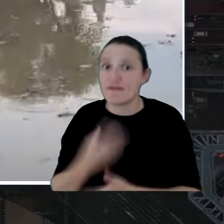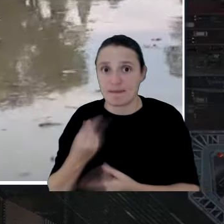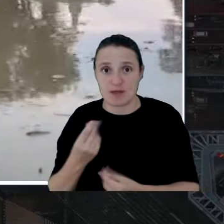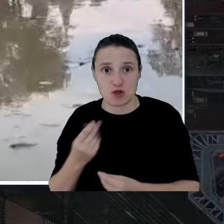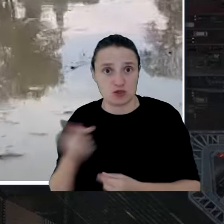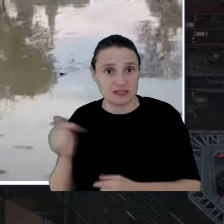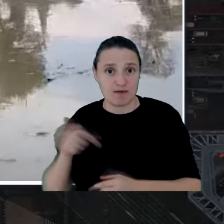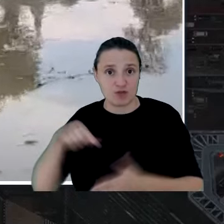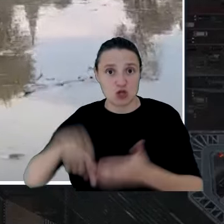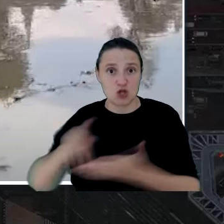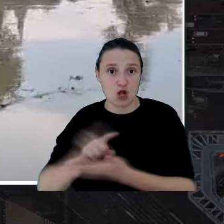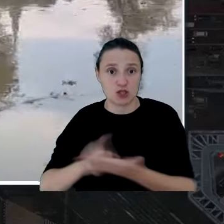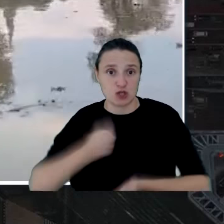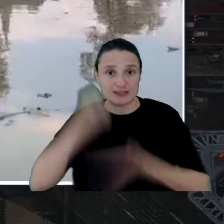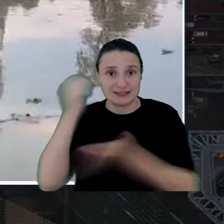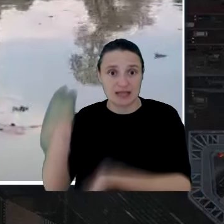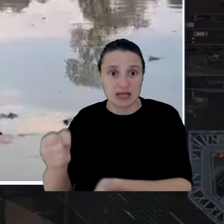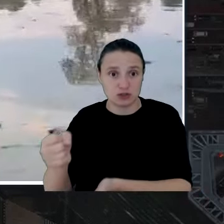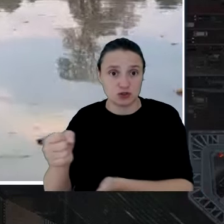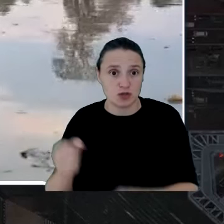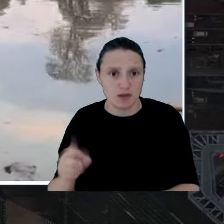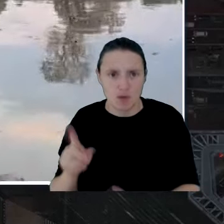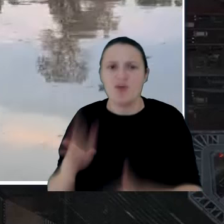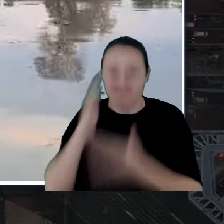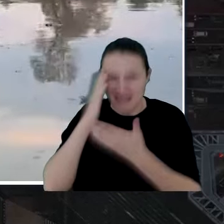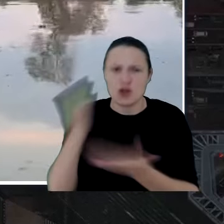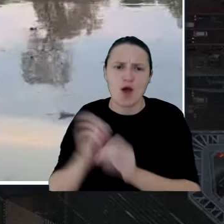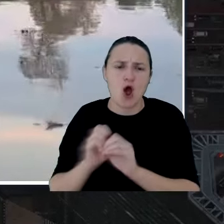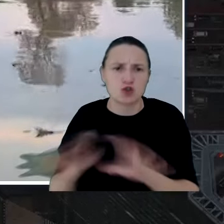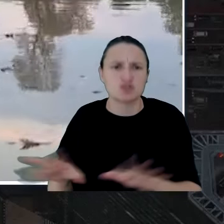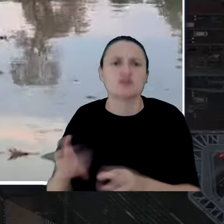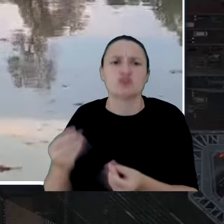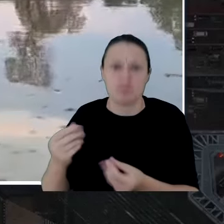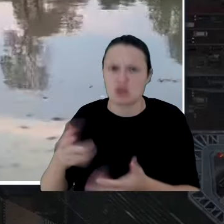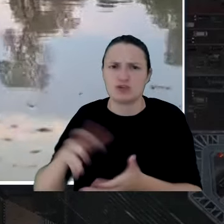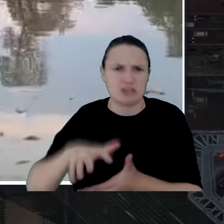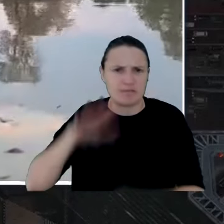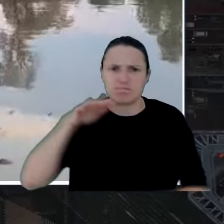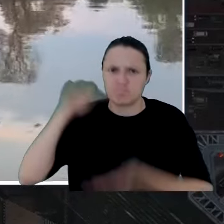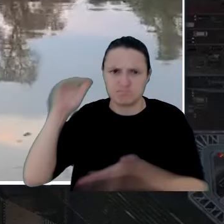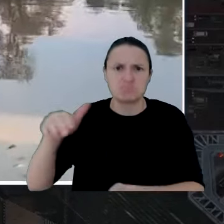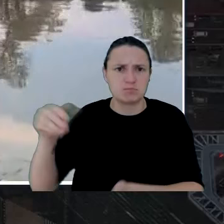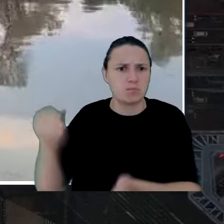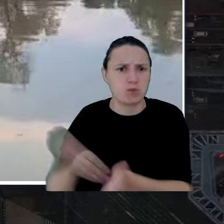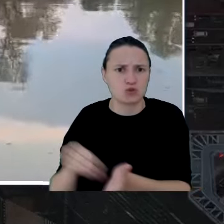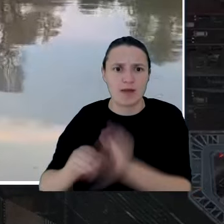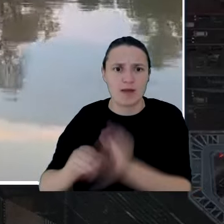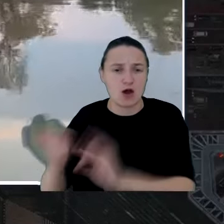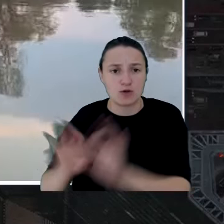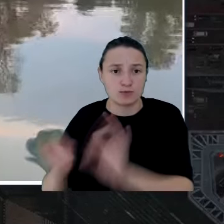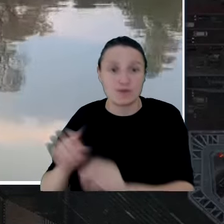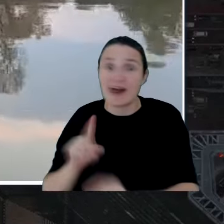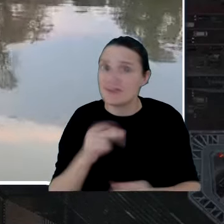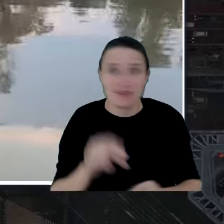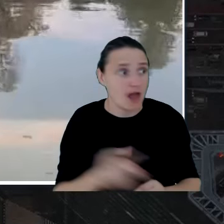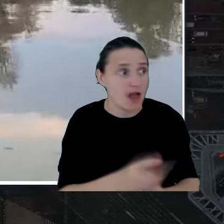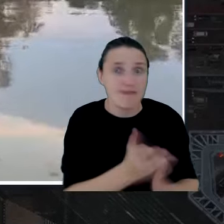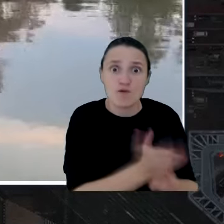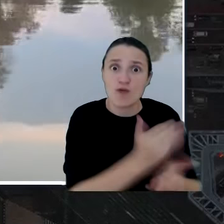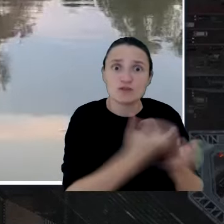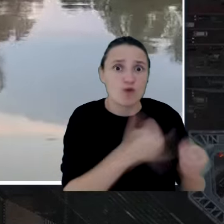Dolnego Śląska, bo to nie ulega wątpliwości, że tam pieniądze duże powinny pójść na odbudowę, ale nie kosztem innych regionów. Z